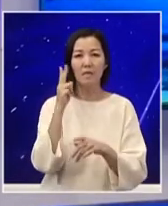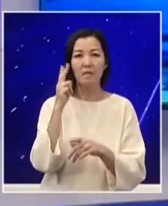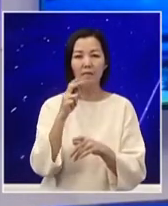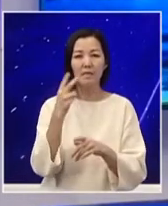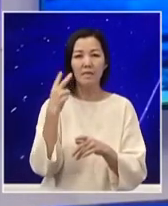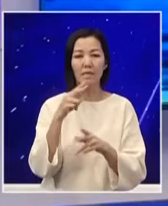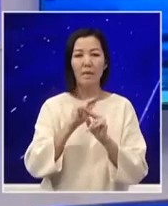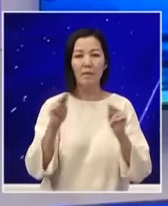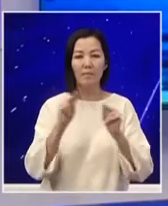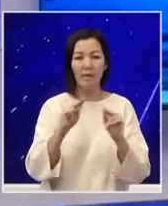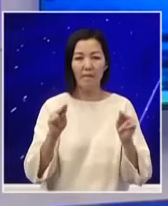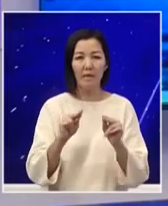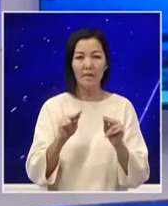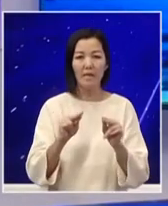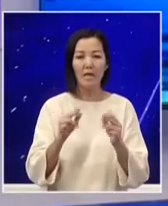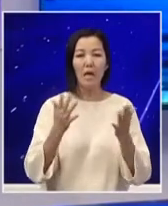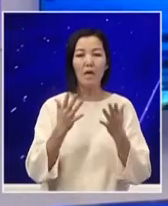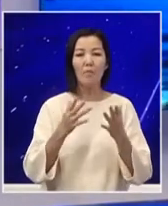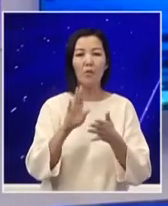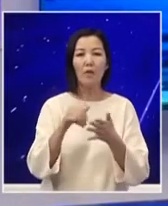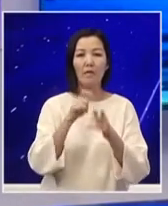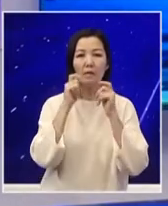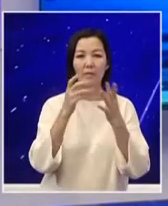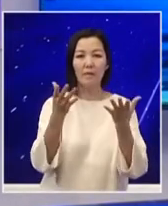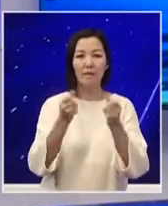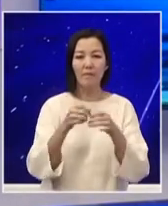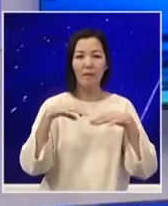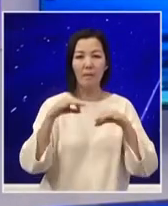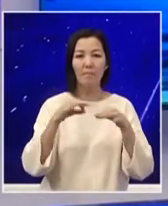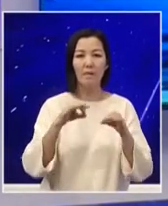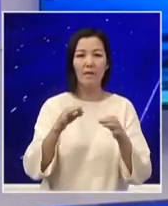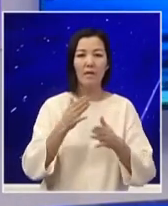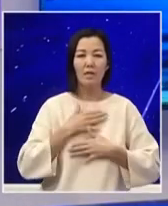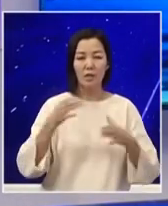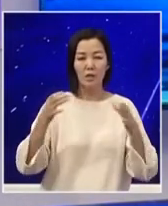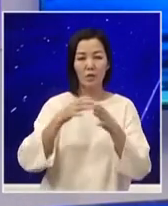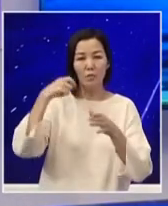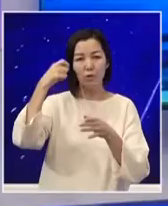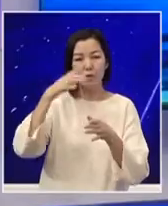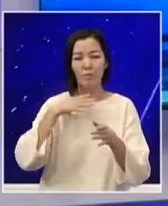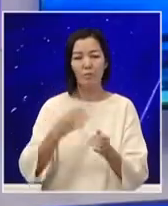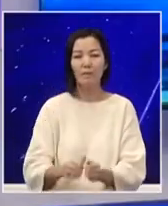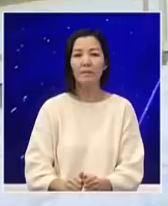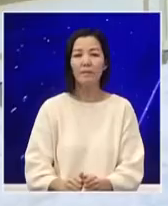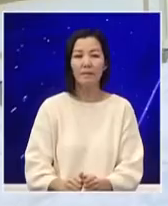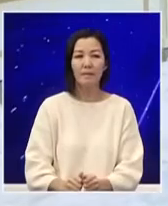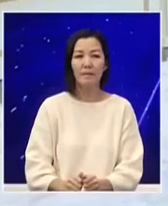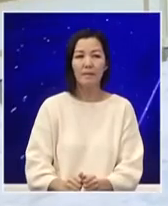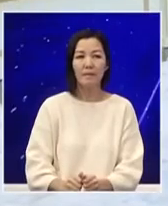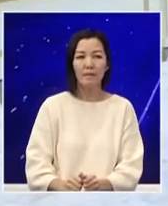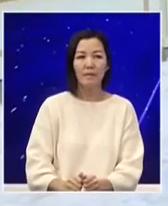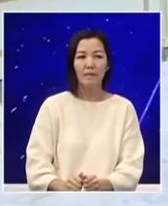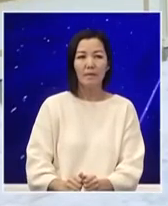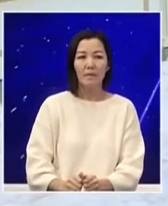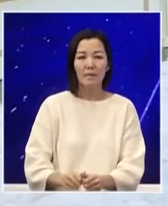20 преподавателей. Кому же достался главный приз – автомобиль, узнавала наша съемочная группа. За